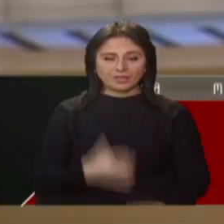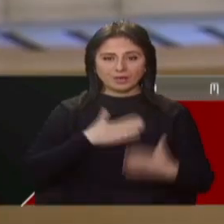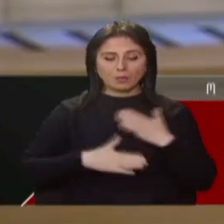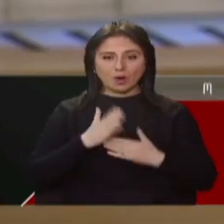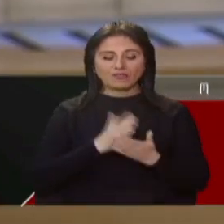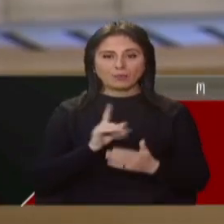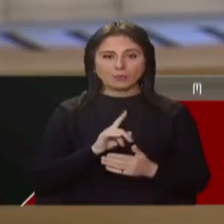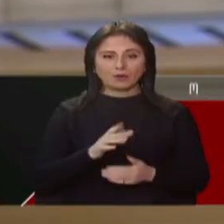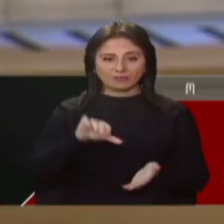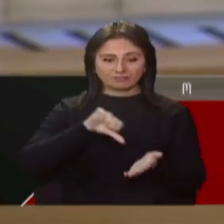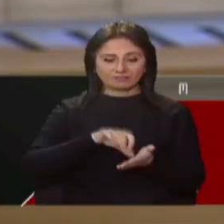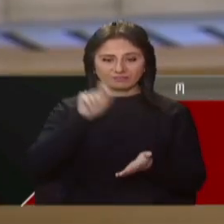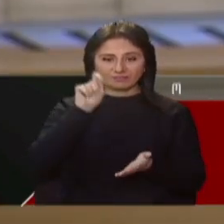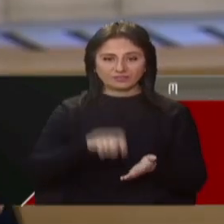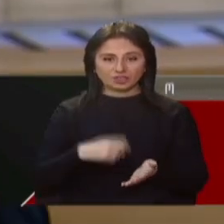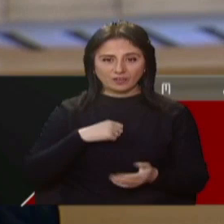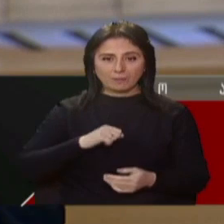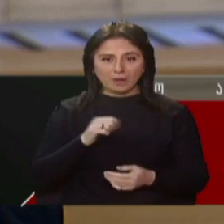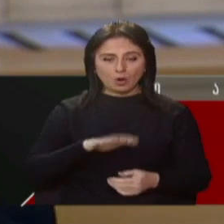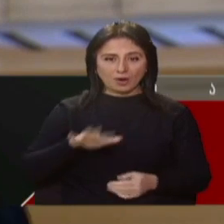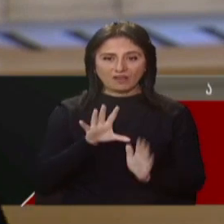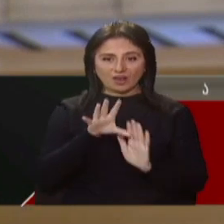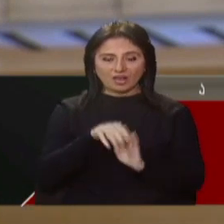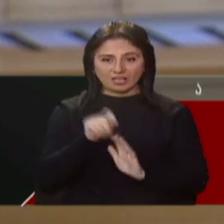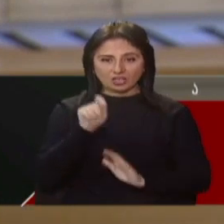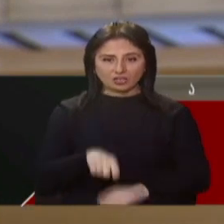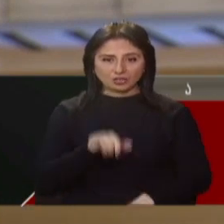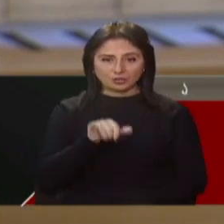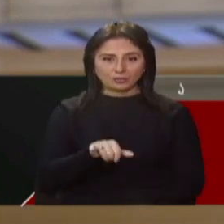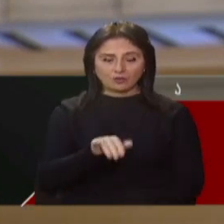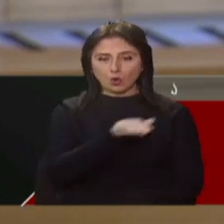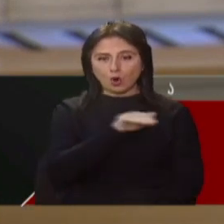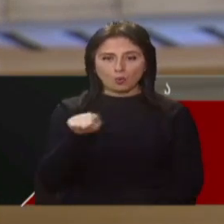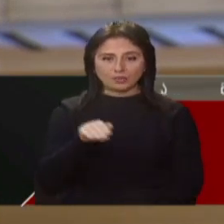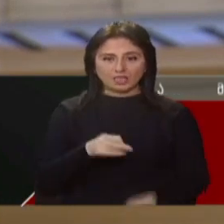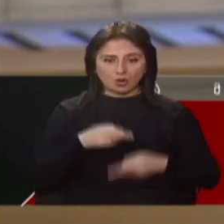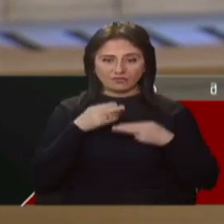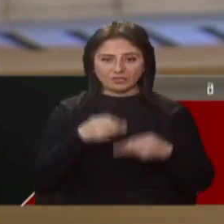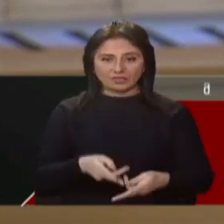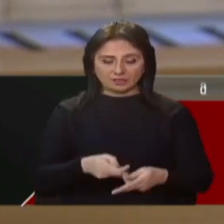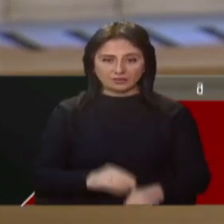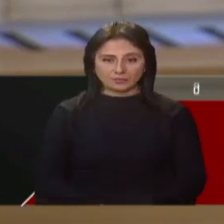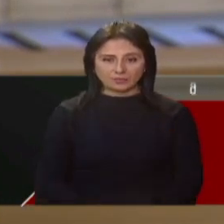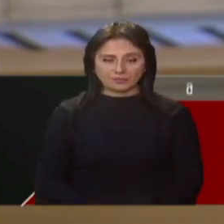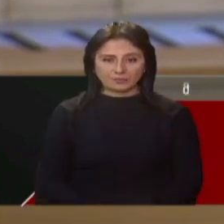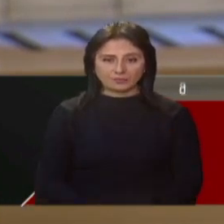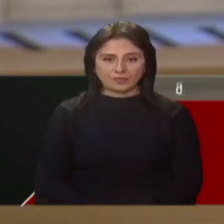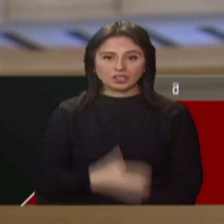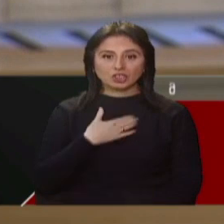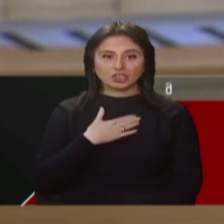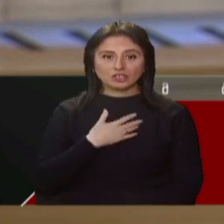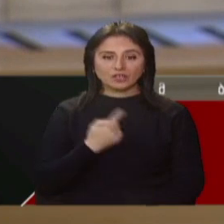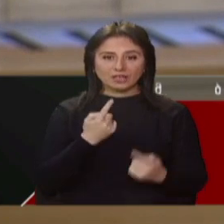მოხარული ვარ, რომ ვიმყოფები ჩვენს მეგობარ ქვეყანაში ოფიციალური ვიზიტით. ჩვენ